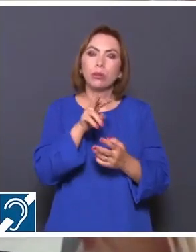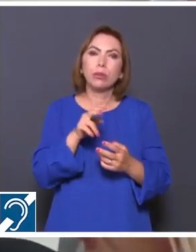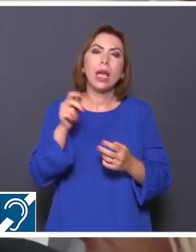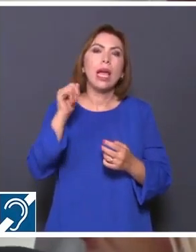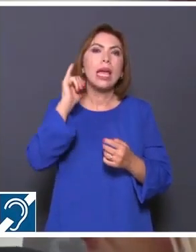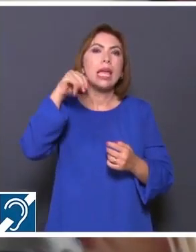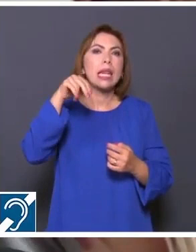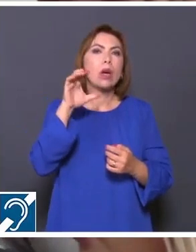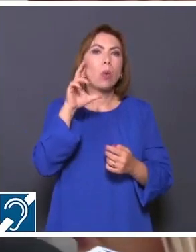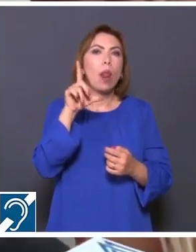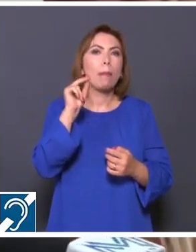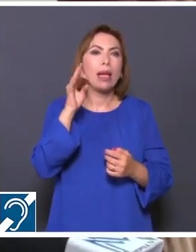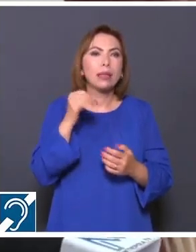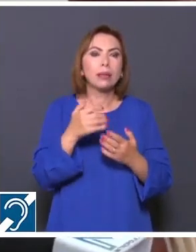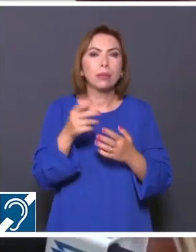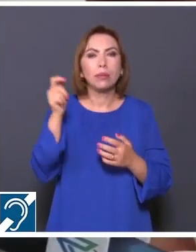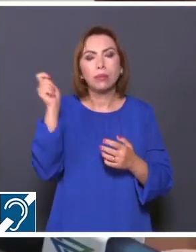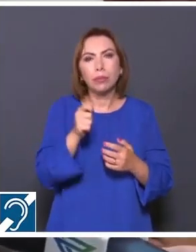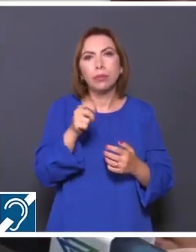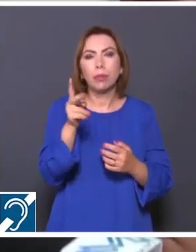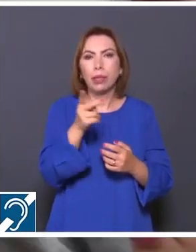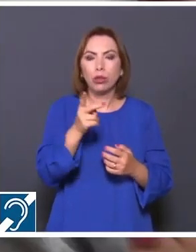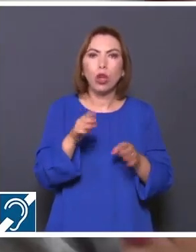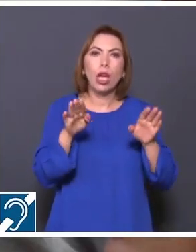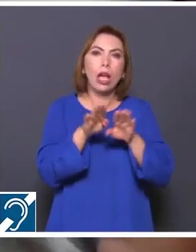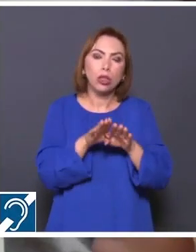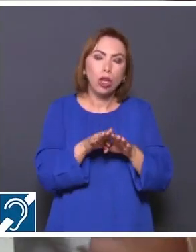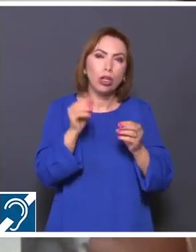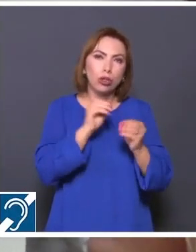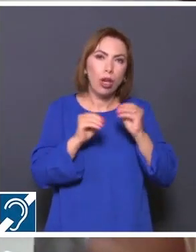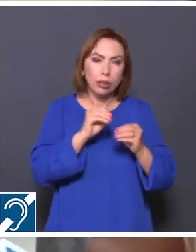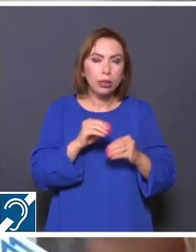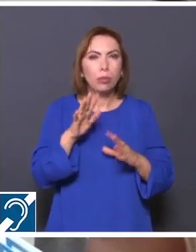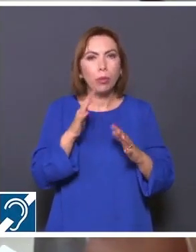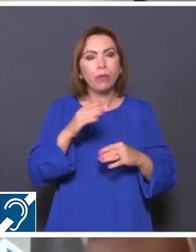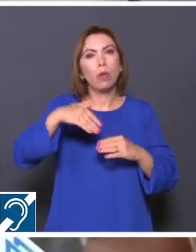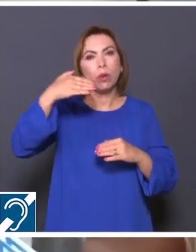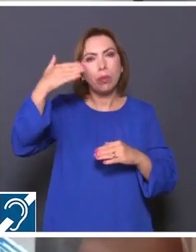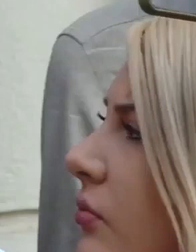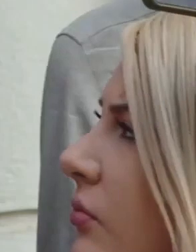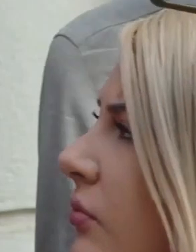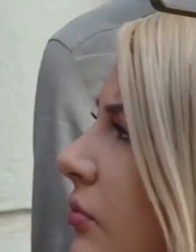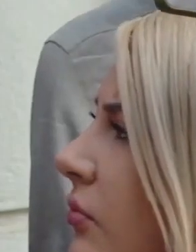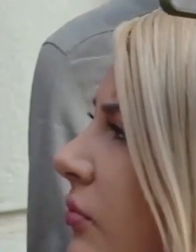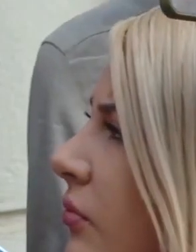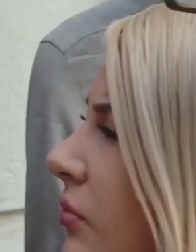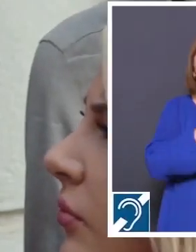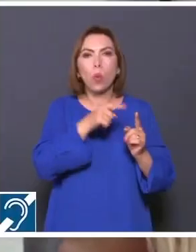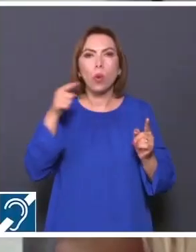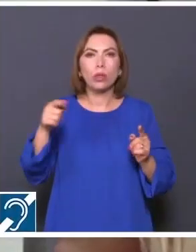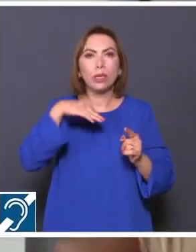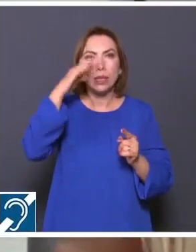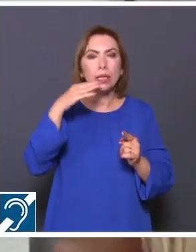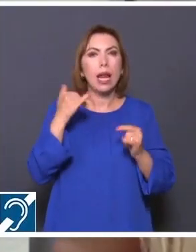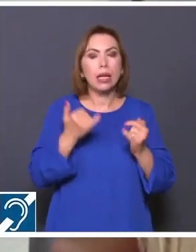pentru căci cei doi Asociați probabil va urma o propunere în cursul zilei de astăzi pentru care ne